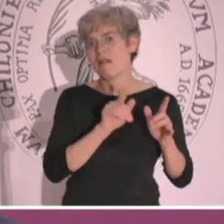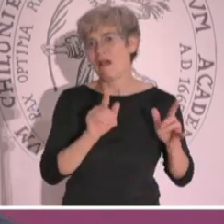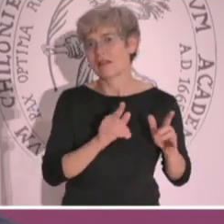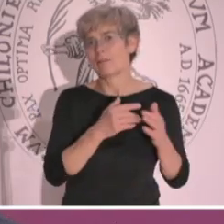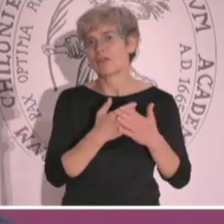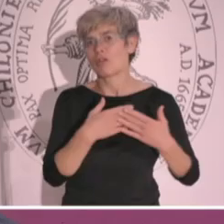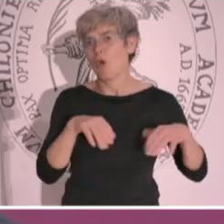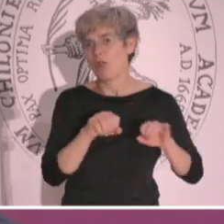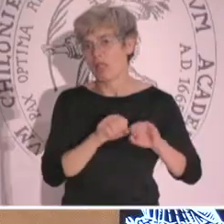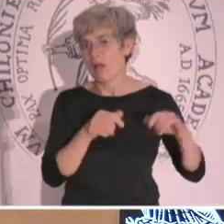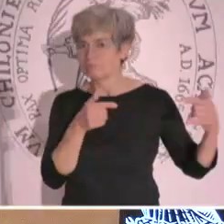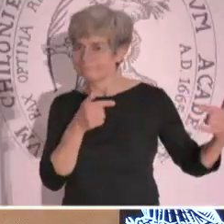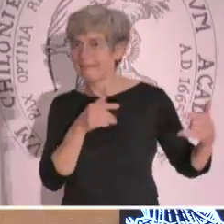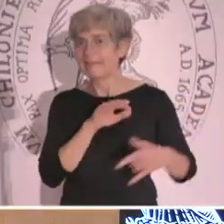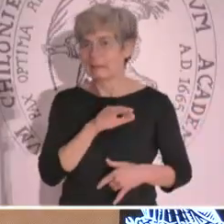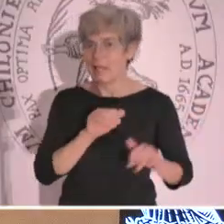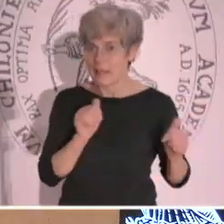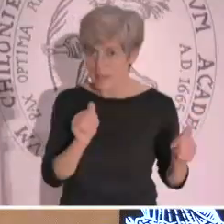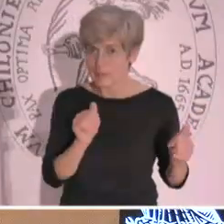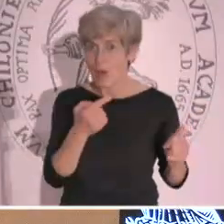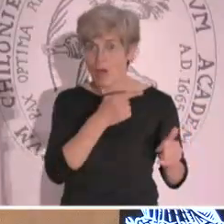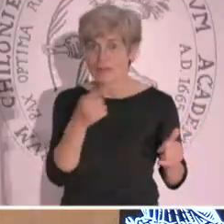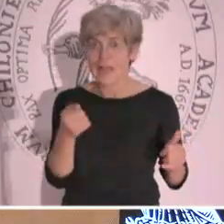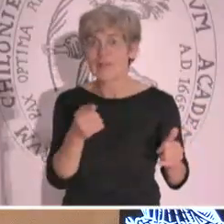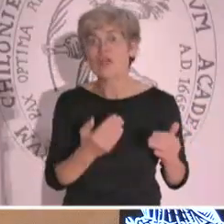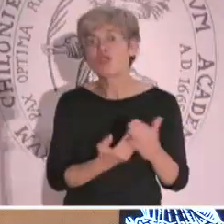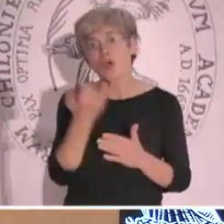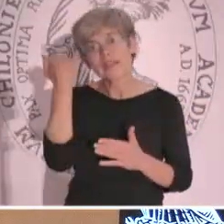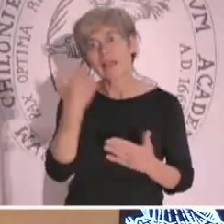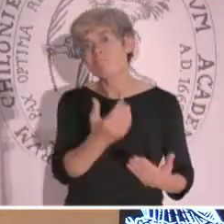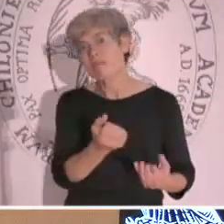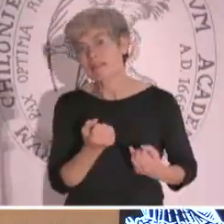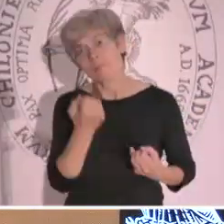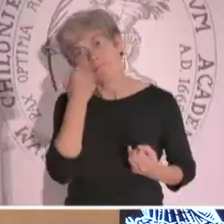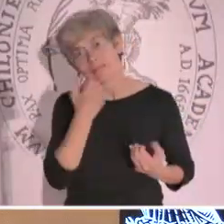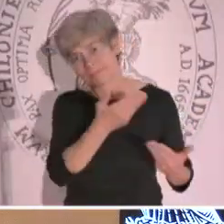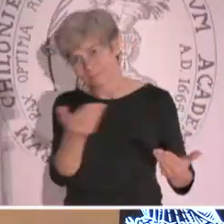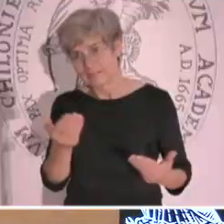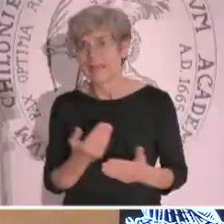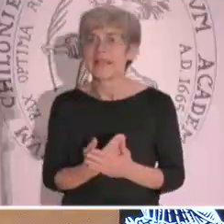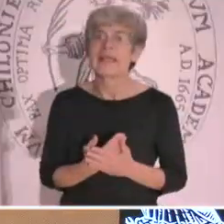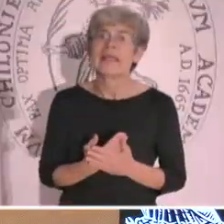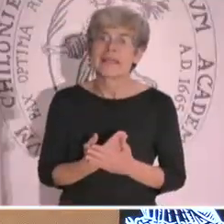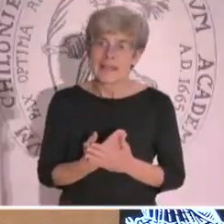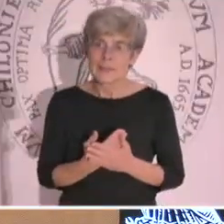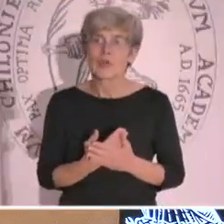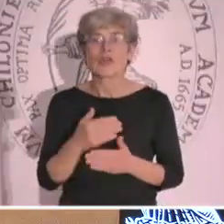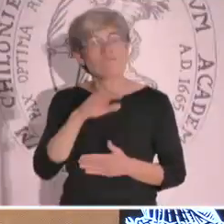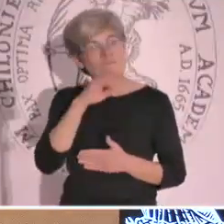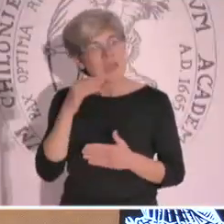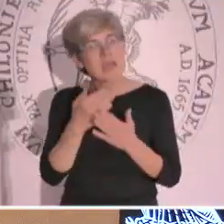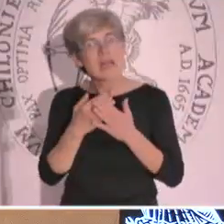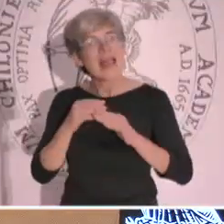drauf aufbauen. Wir haben sehr viele Lehrvideos, die den Einstieg in die digitale Lehre ermöglichen oder auch